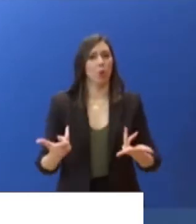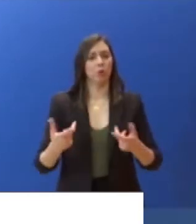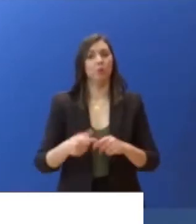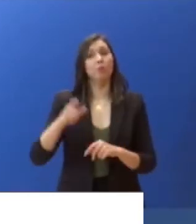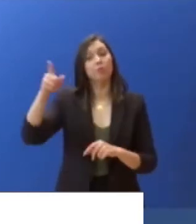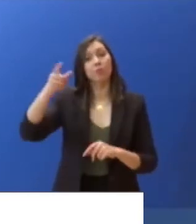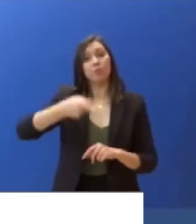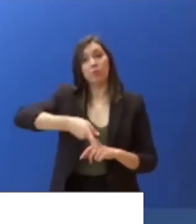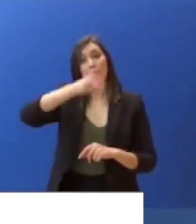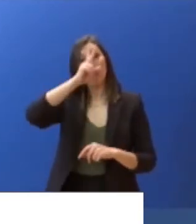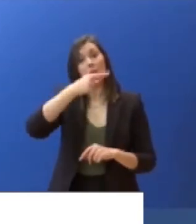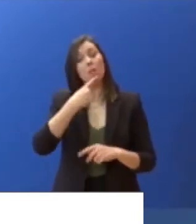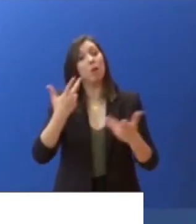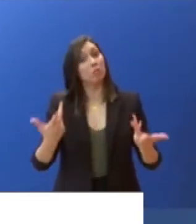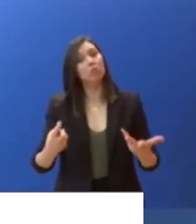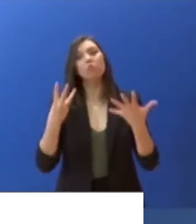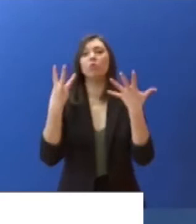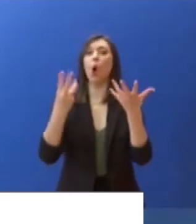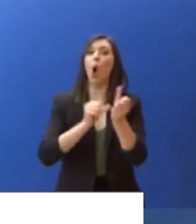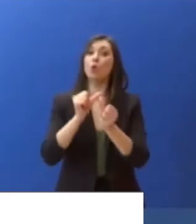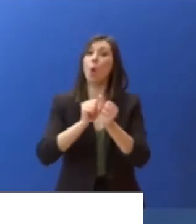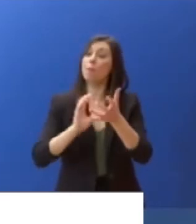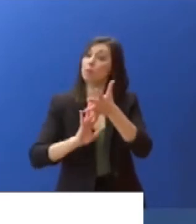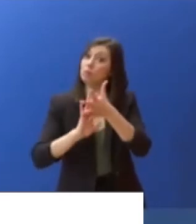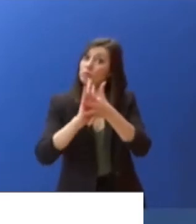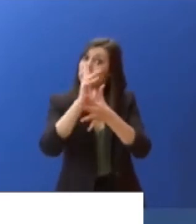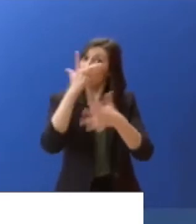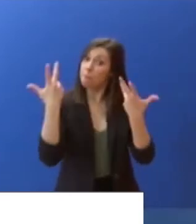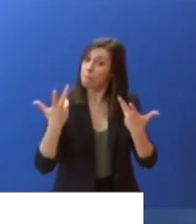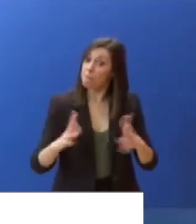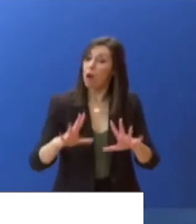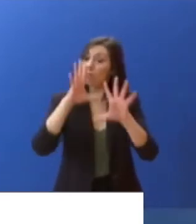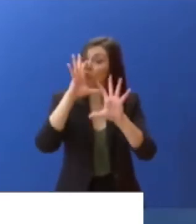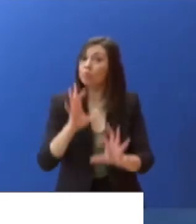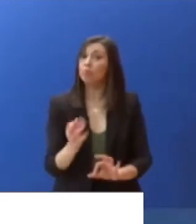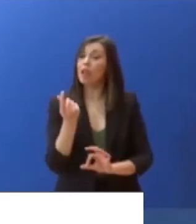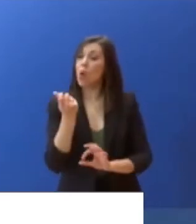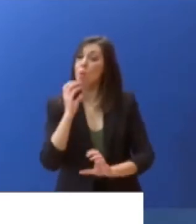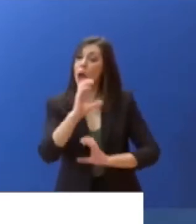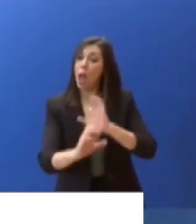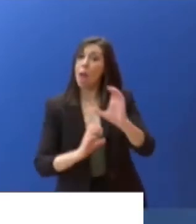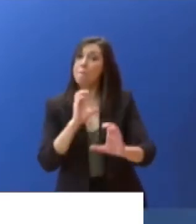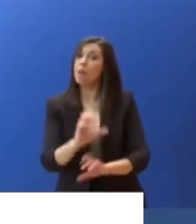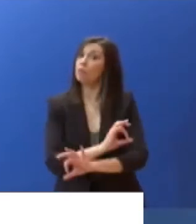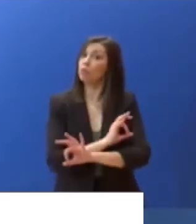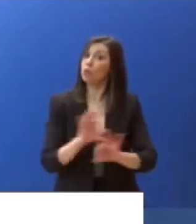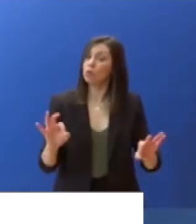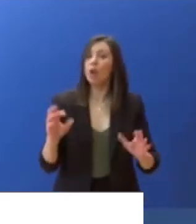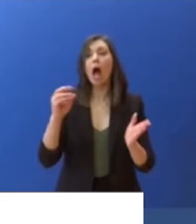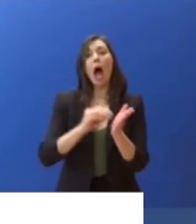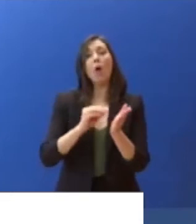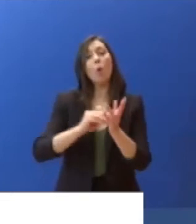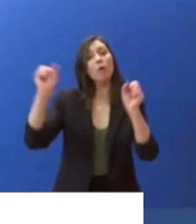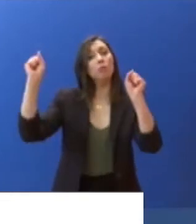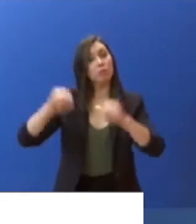να καταστεί ξανά η Ελλάδα μια χώρα ελκυστική στις ξένες επενδύσεις. Συμφωνήθηκε μάλιστα να γίνει τον Μάιο στην Ελλάδα συνάντηση